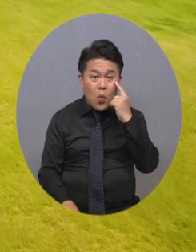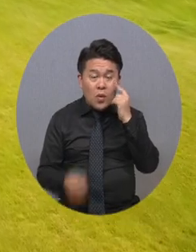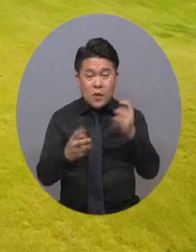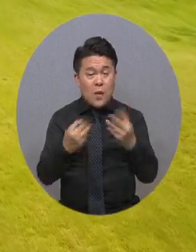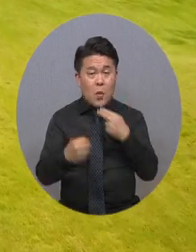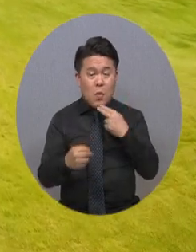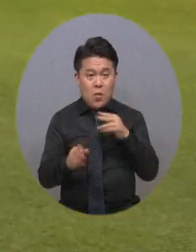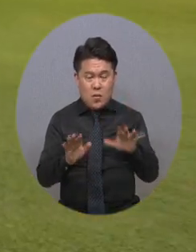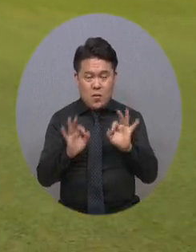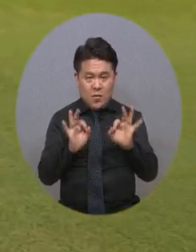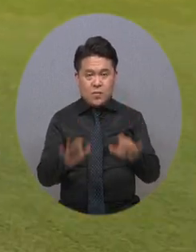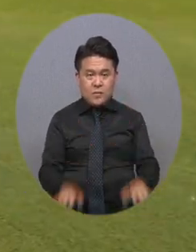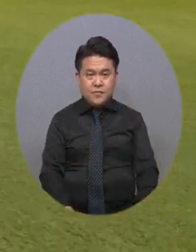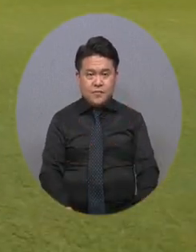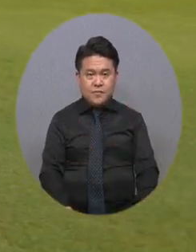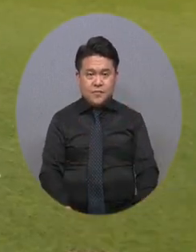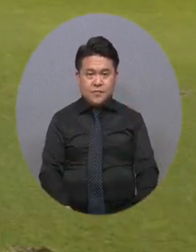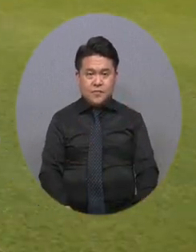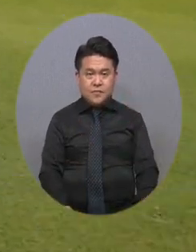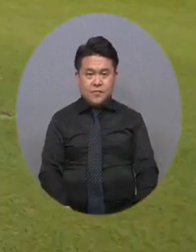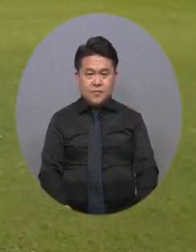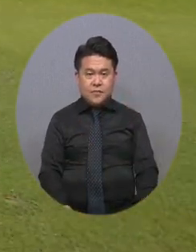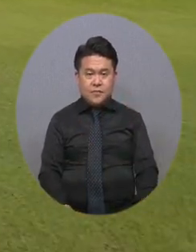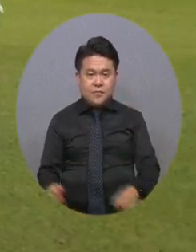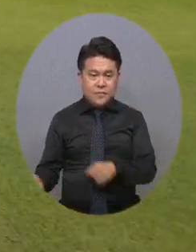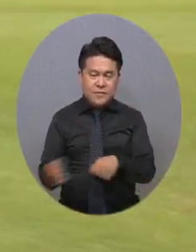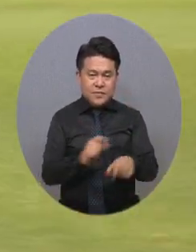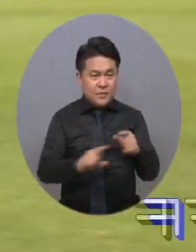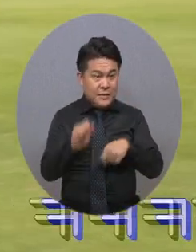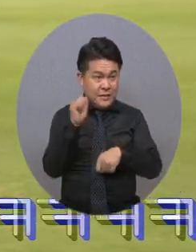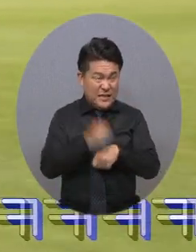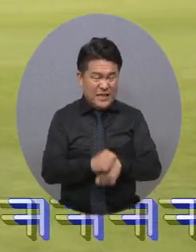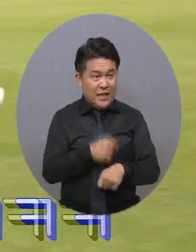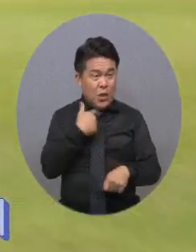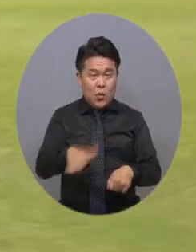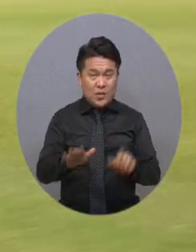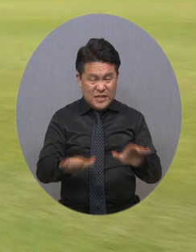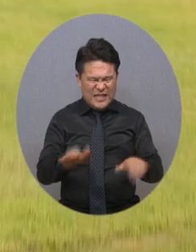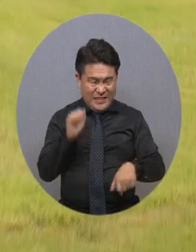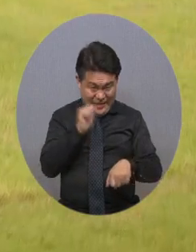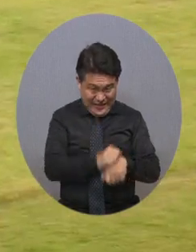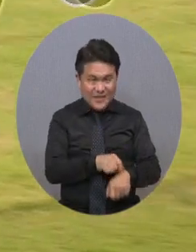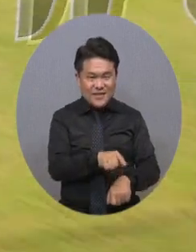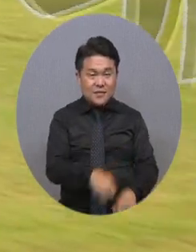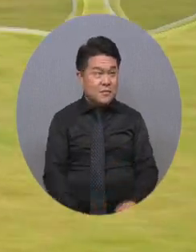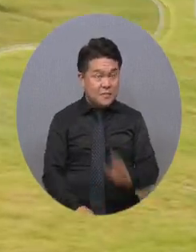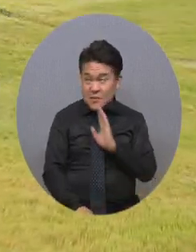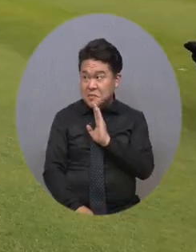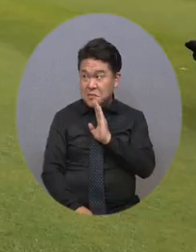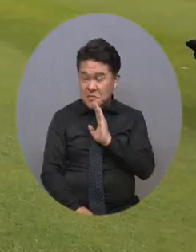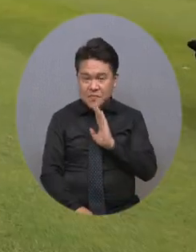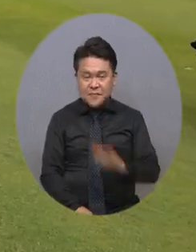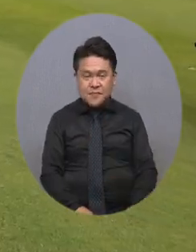많지 않아. 지금 우리가 더 잘 맞았던 적이 없어요. 근데 지금 잘 맞았어. 어? 아 그래?